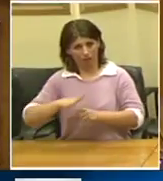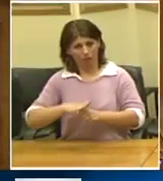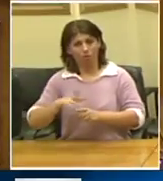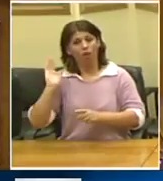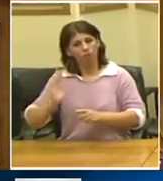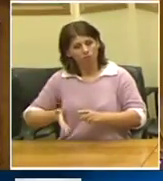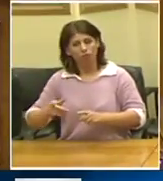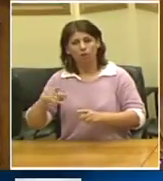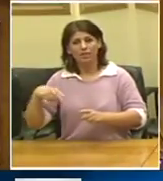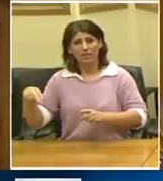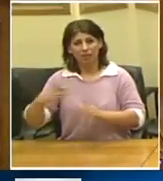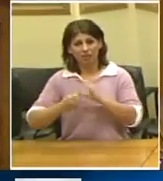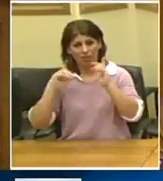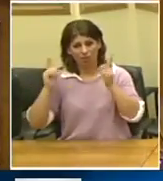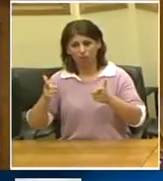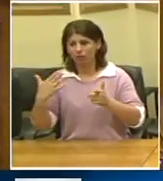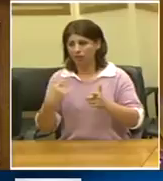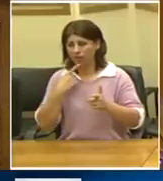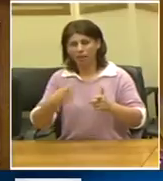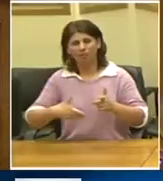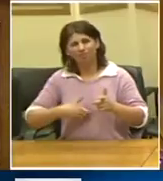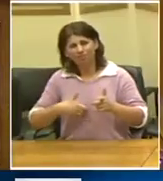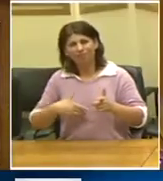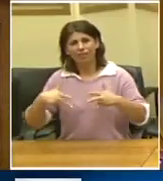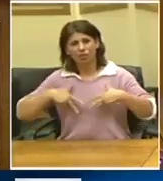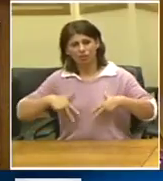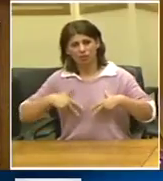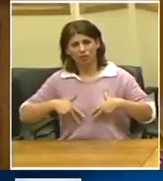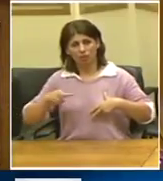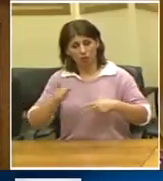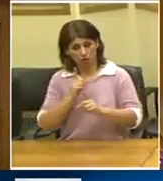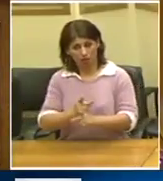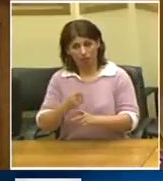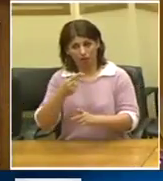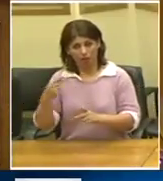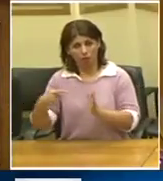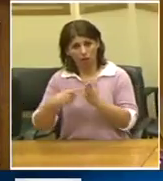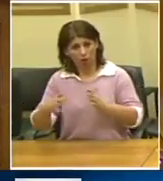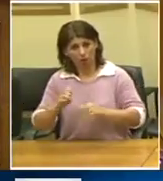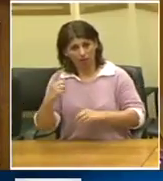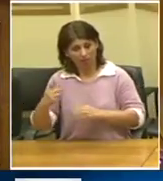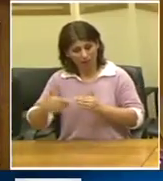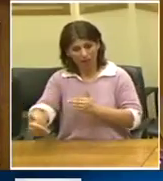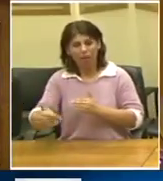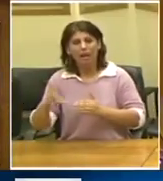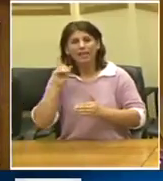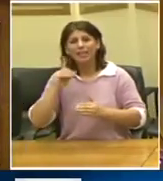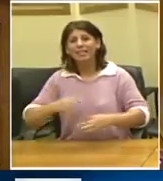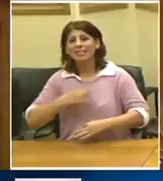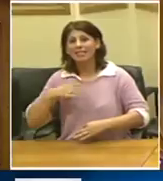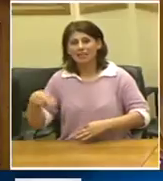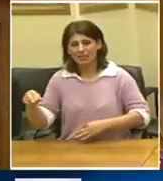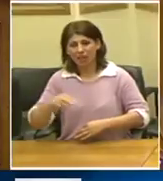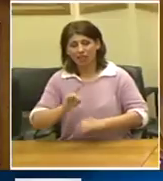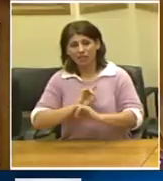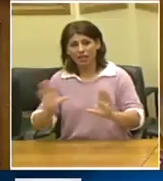αναφέρει το παραμικρό αστόφελος για τη χώρα, τους χειρισμούς όλων των κυβερνήσεων για το συγκεκριμένο ζήτημα από το 1991 και μετά? Κυρίες και κύριοι συνάδελφοι, σε κανέναν Έλληνα